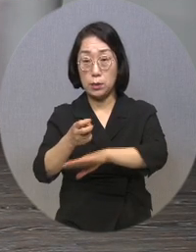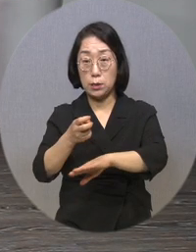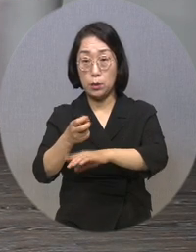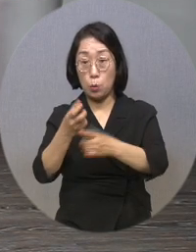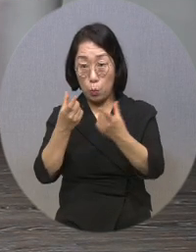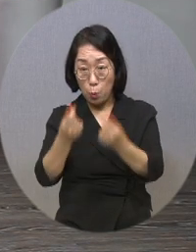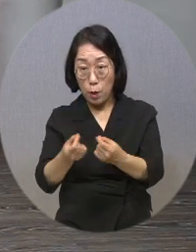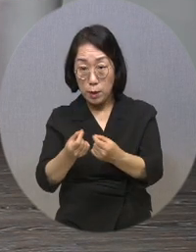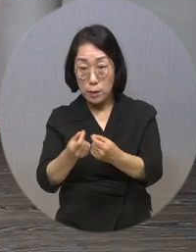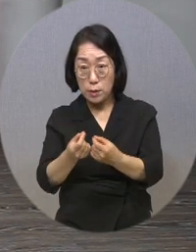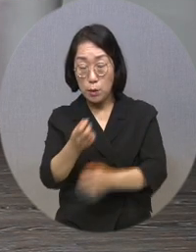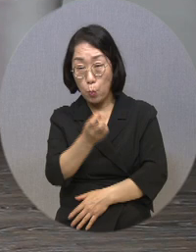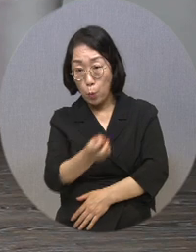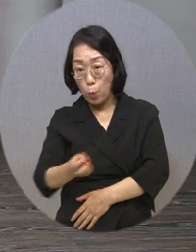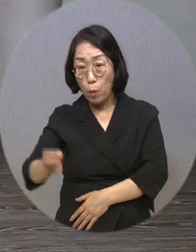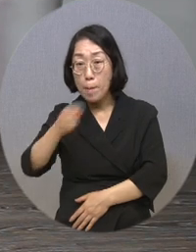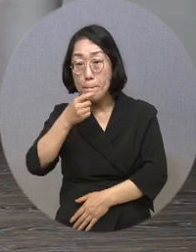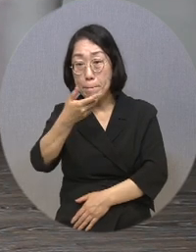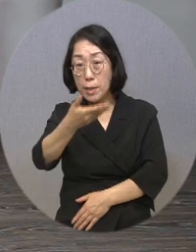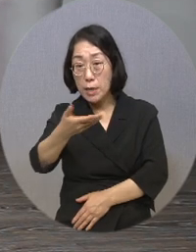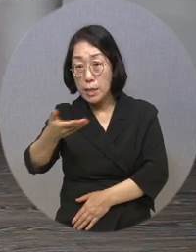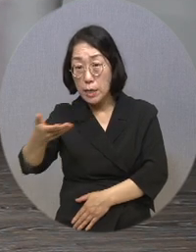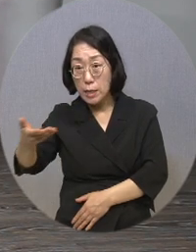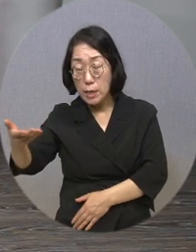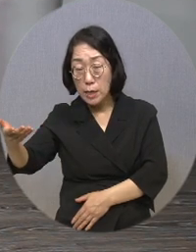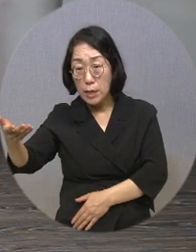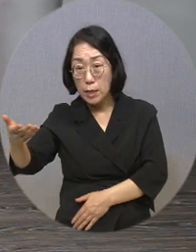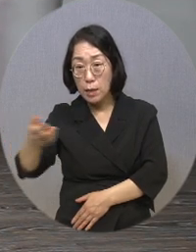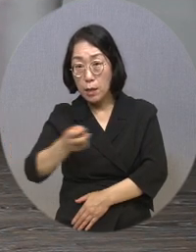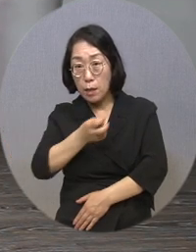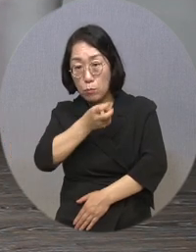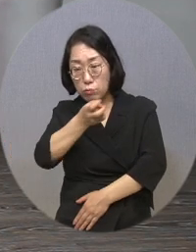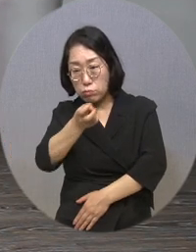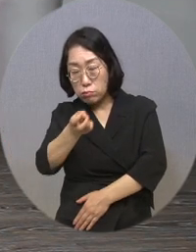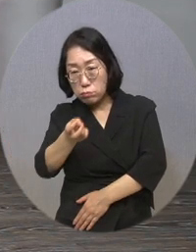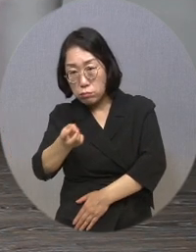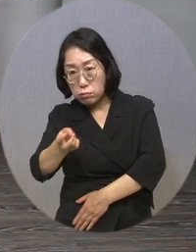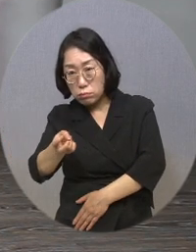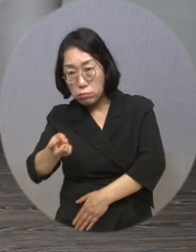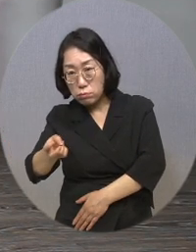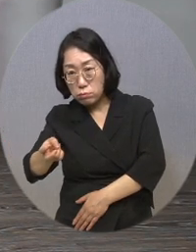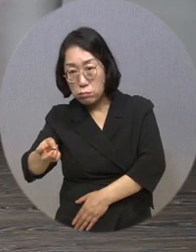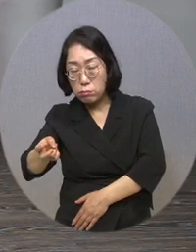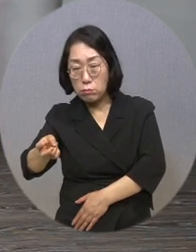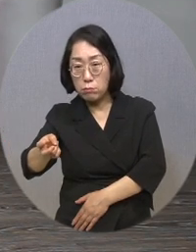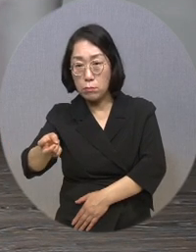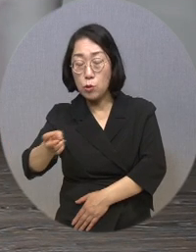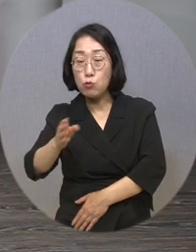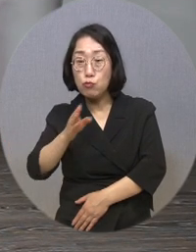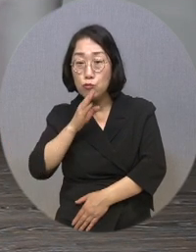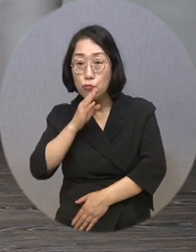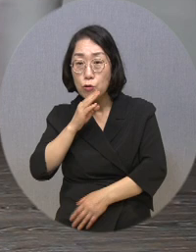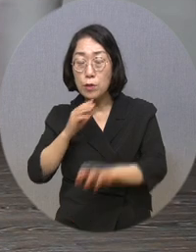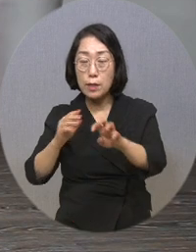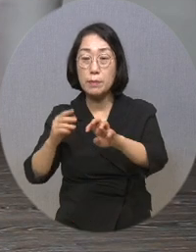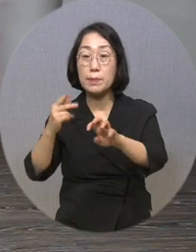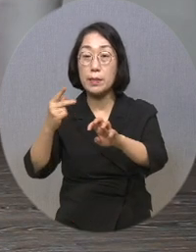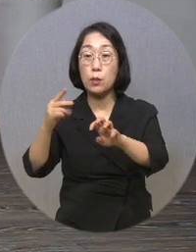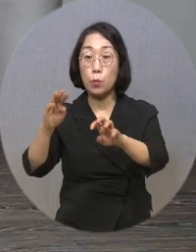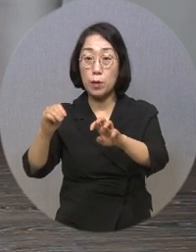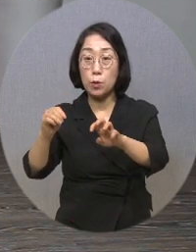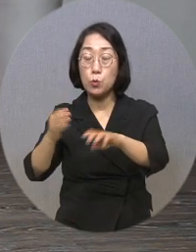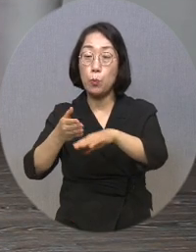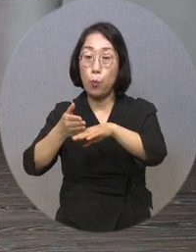막히네 그리고 한강에 완경사만 있으면 한강으로 들어갑니다. 그리고 최대한 30km